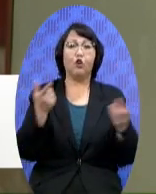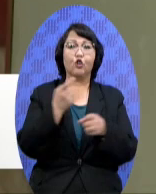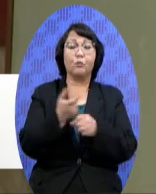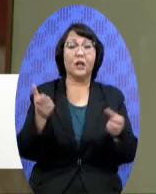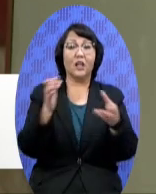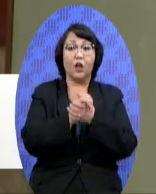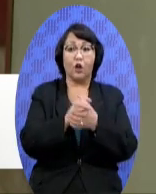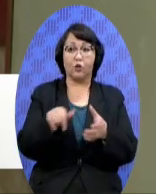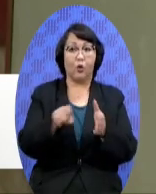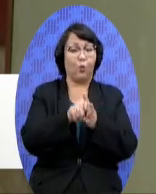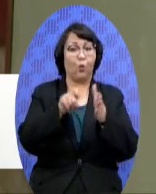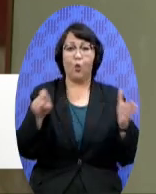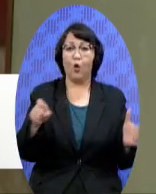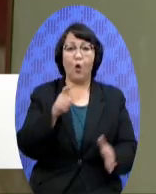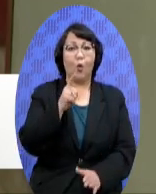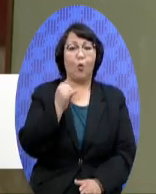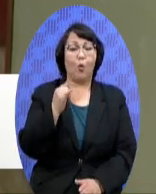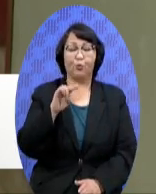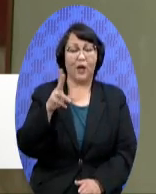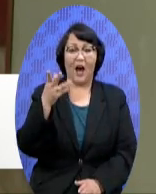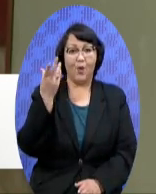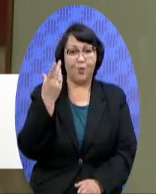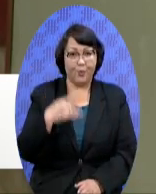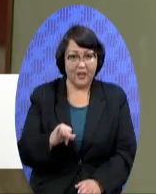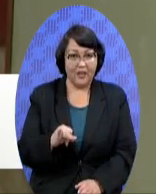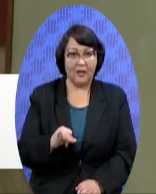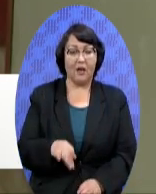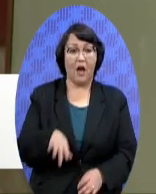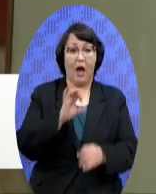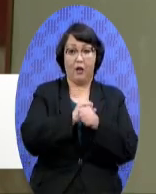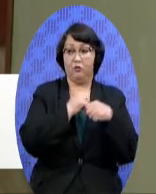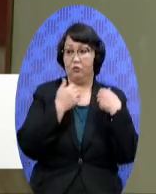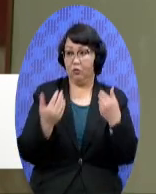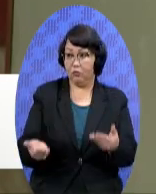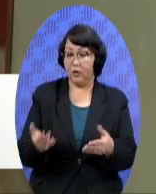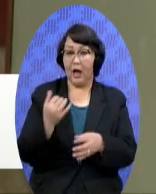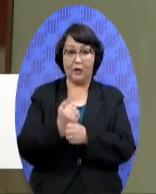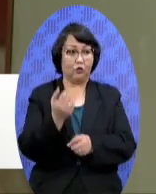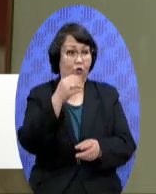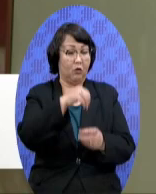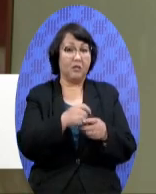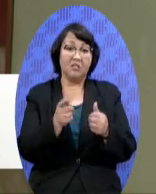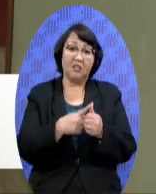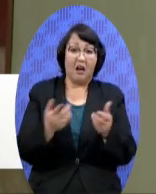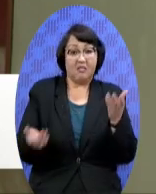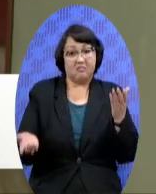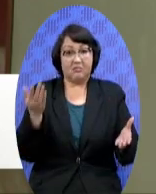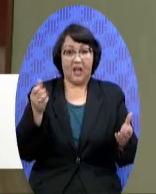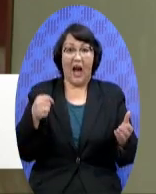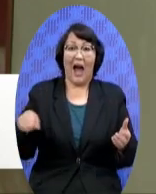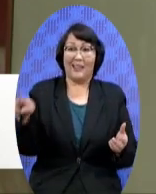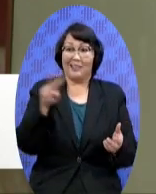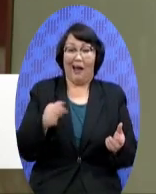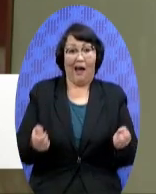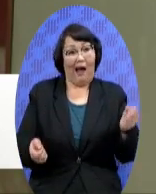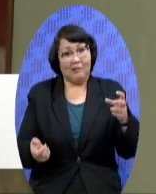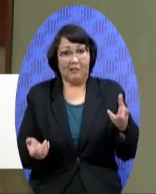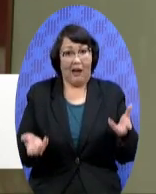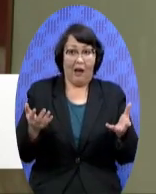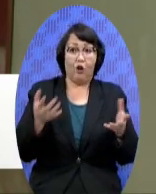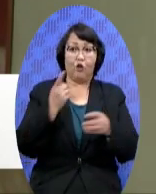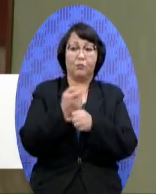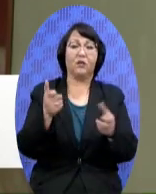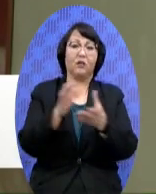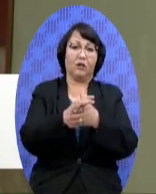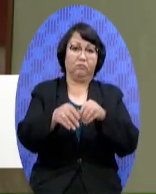хуцаагүй байх ёстой. А гэхдээ мэдээж ажил олгогч ч юм уу ажилтан аль нэг нь алдаа гаргах юм бол тэн дээр бол одоо хөдөлмөрийн гэрээгээ уулцчлах